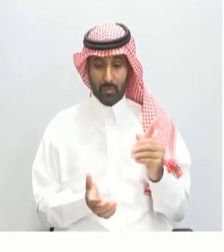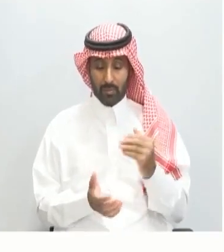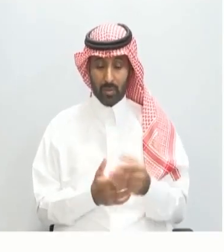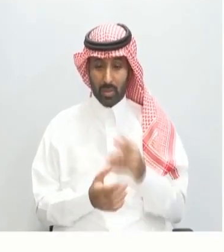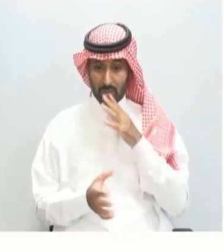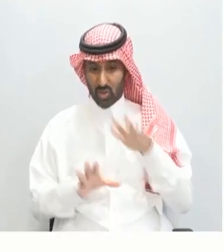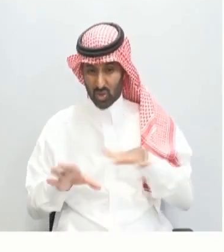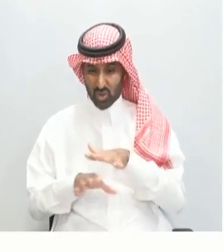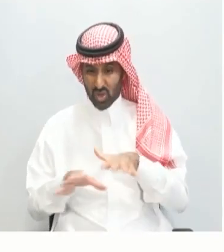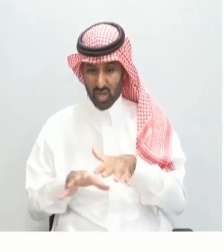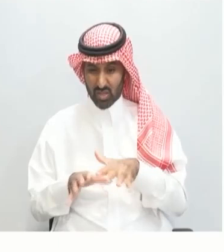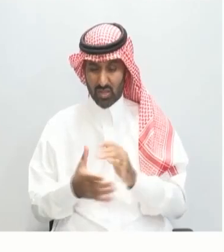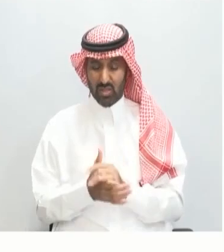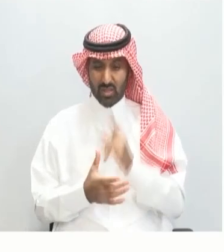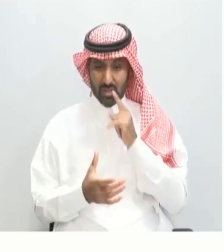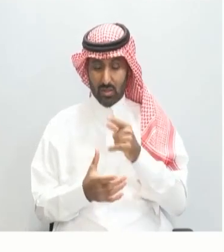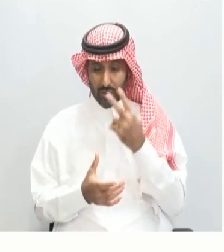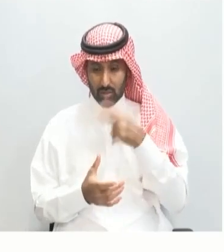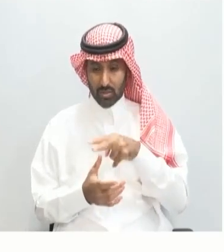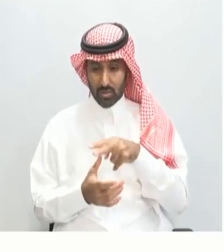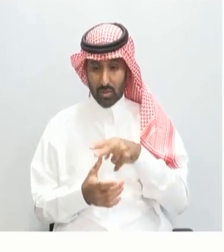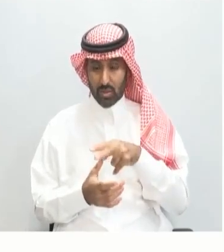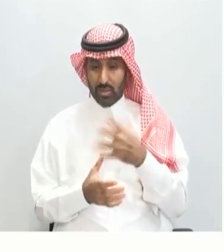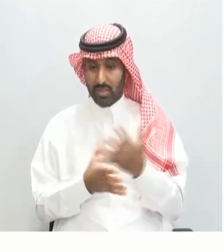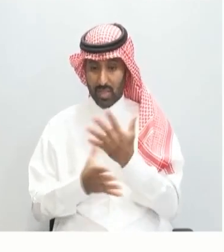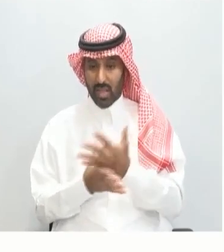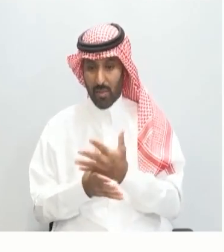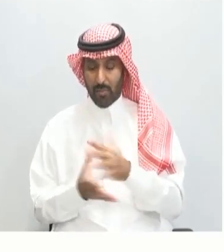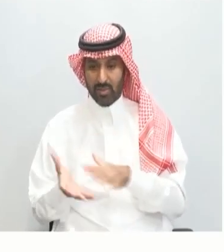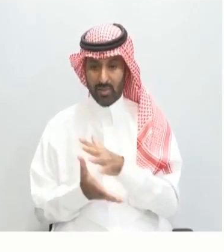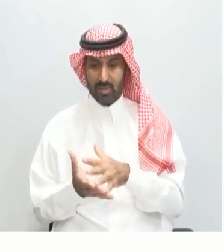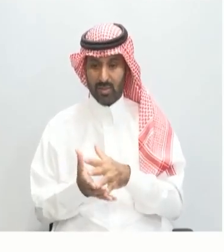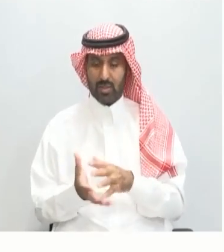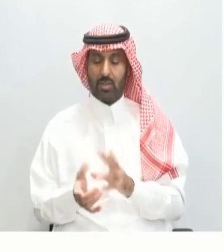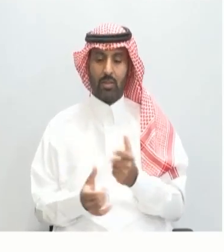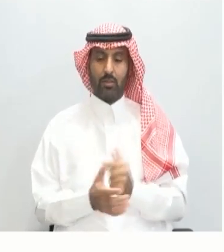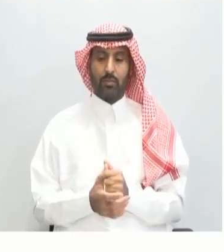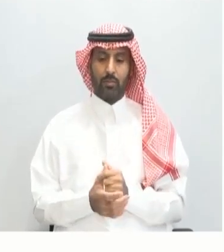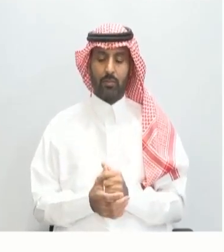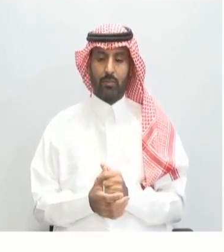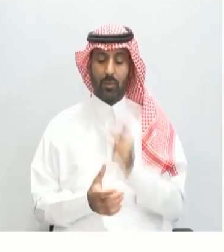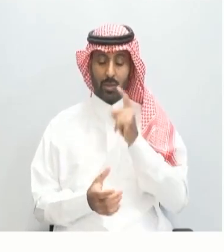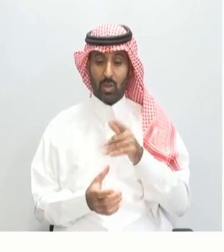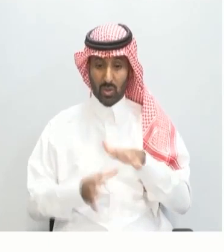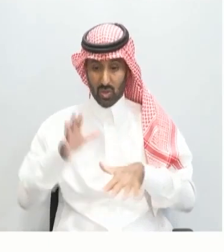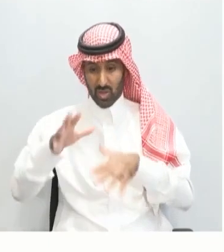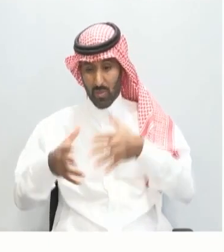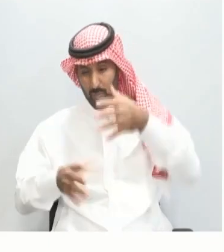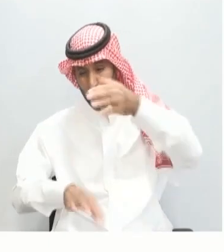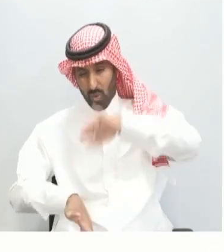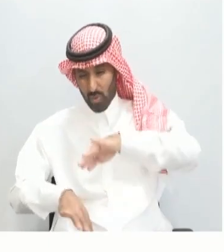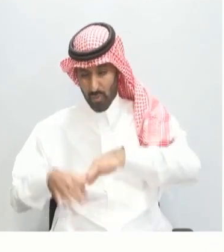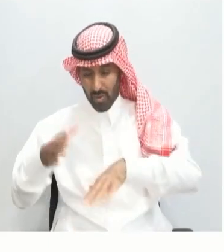الاهتزازات او اهتزازات التي تحدث نتيجه عن الزلازل ويؤدي ذلك الى تعد من المنازل